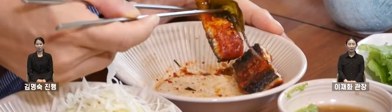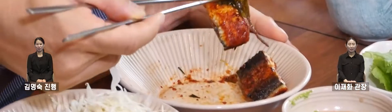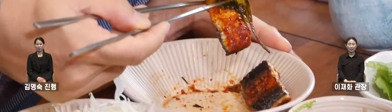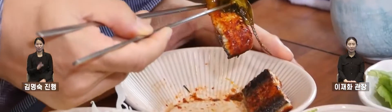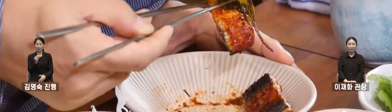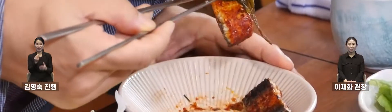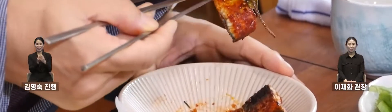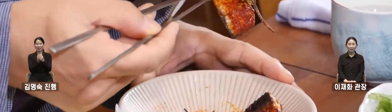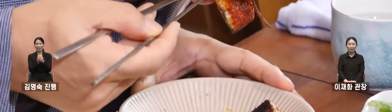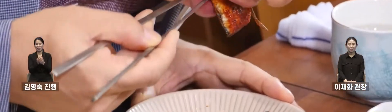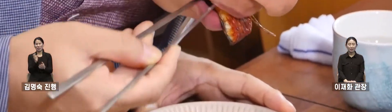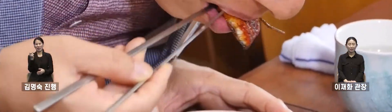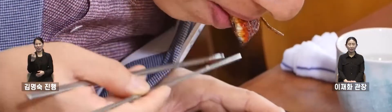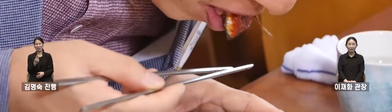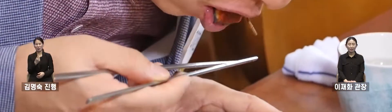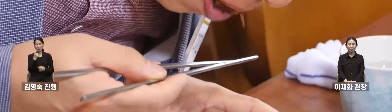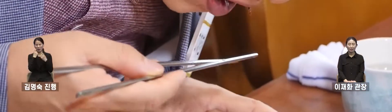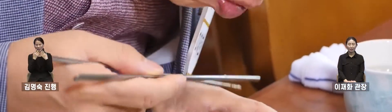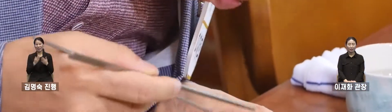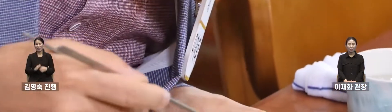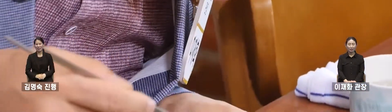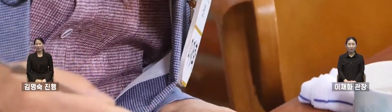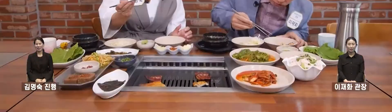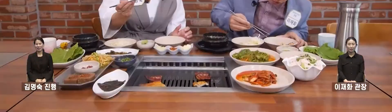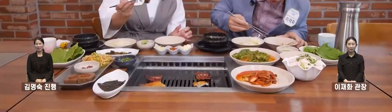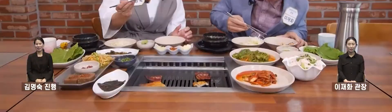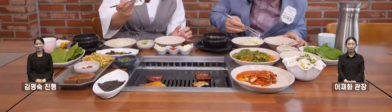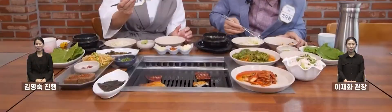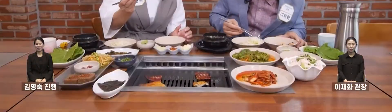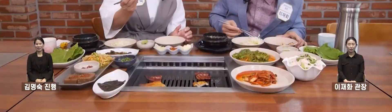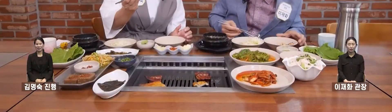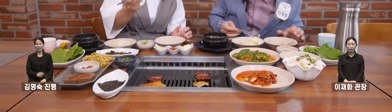자, 깻잎과 확실히 이